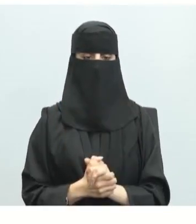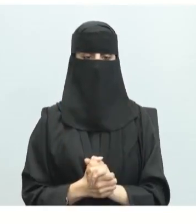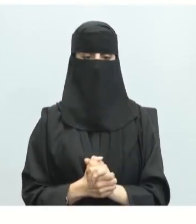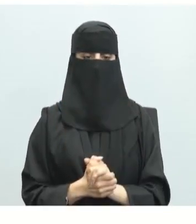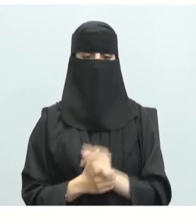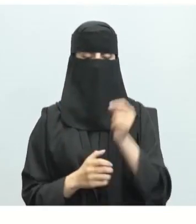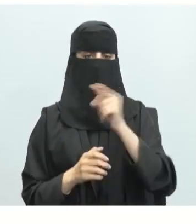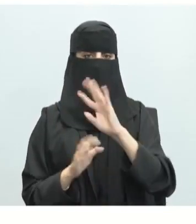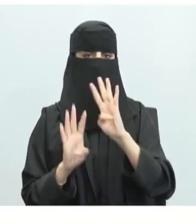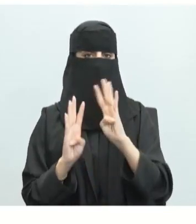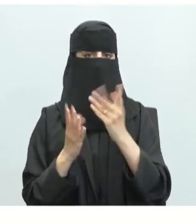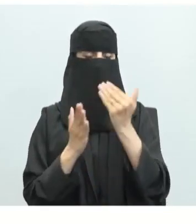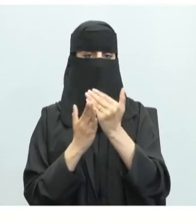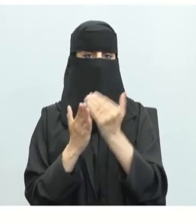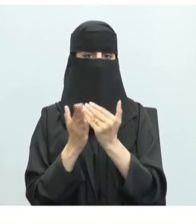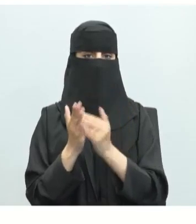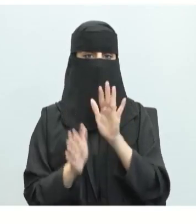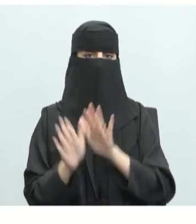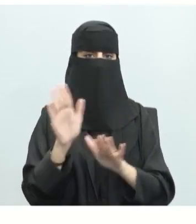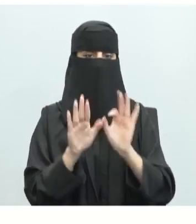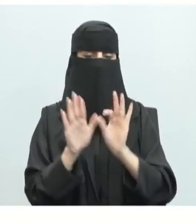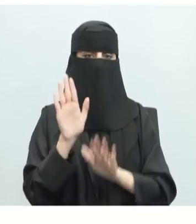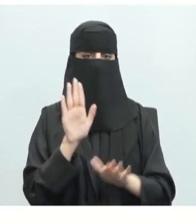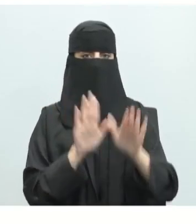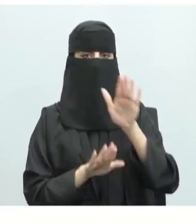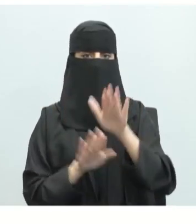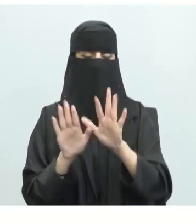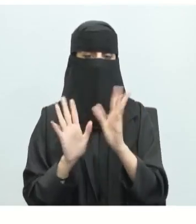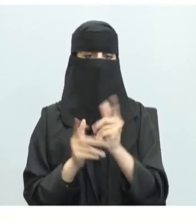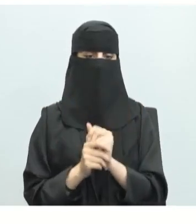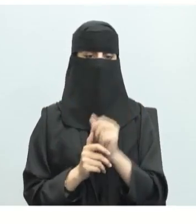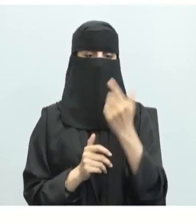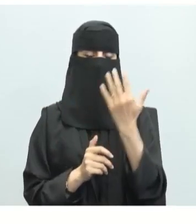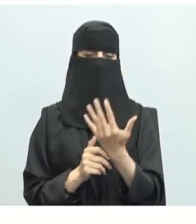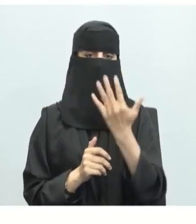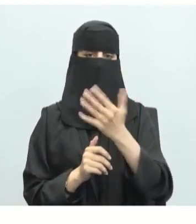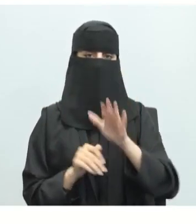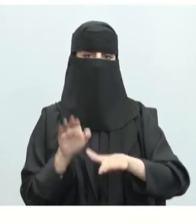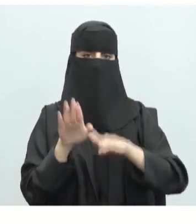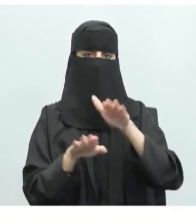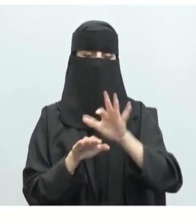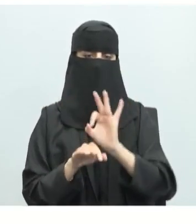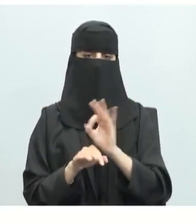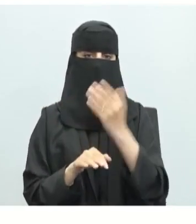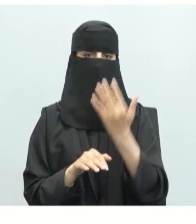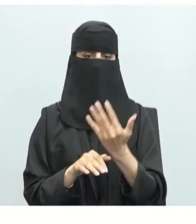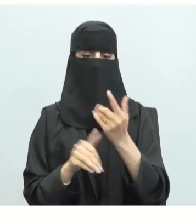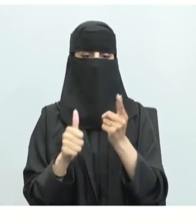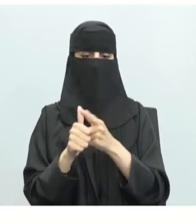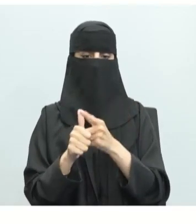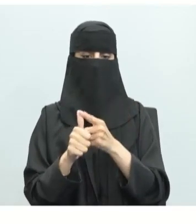كم خطوة؟ أحسنتم، 5 خطوات. الخطوة الأولى أستطلع، ما معنى